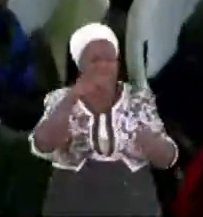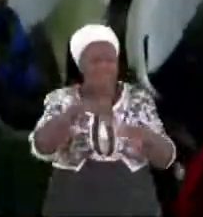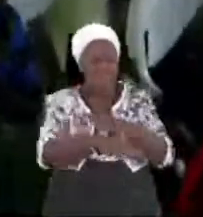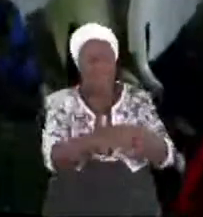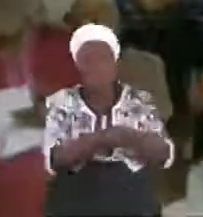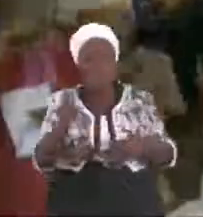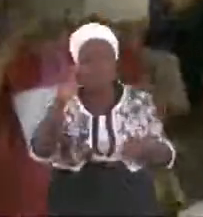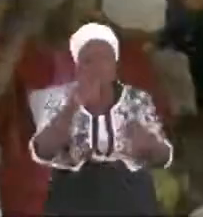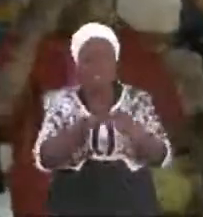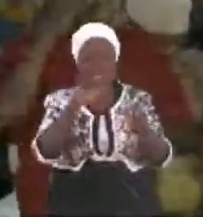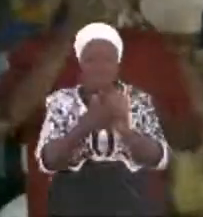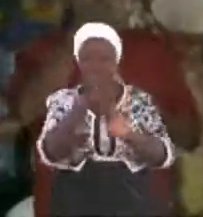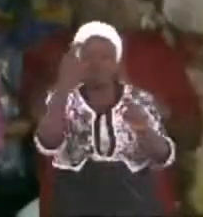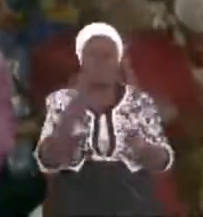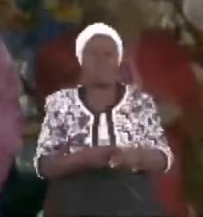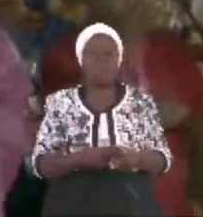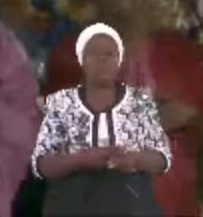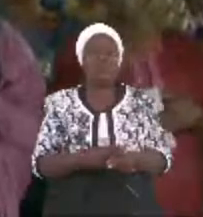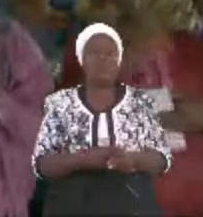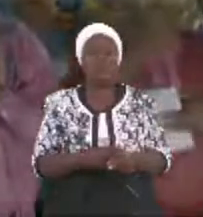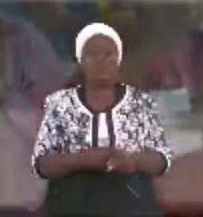au nom de Jésus.